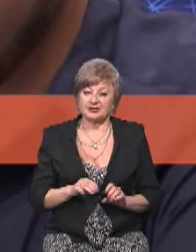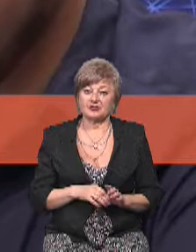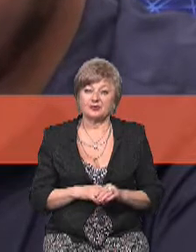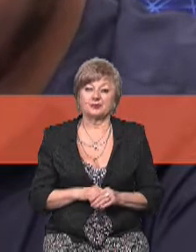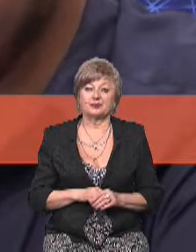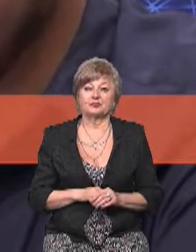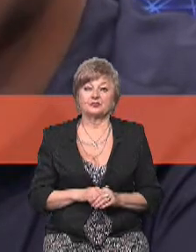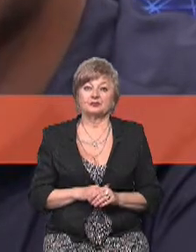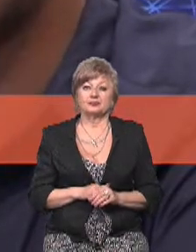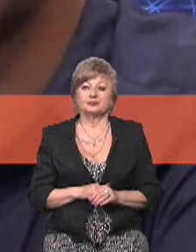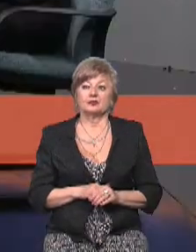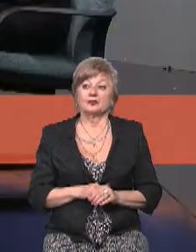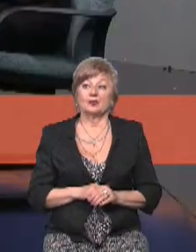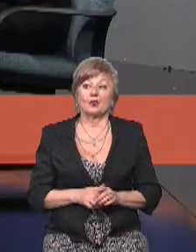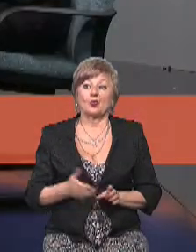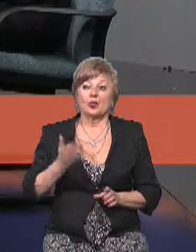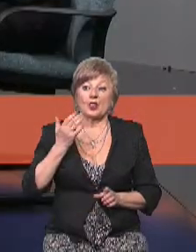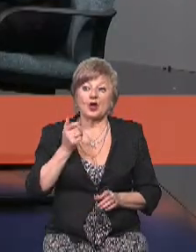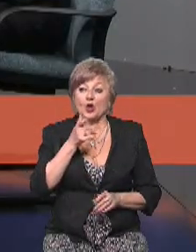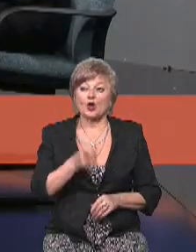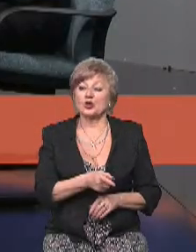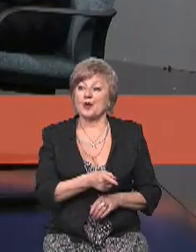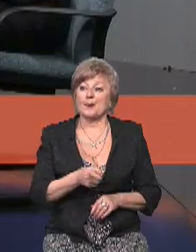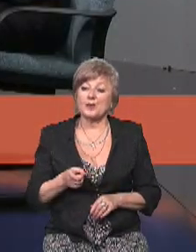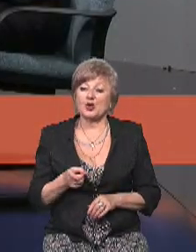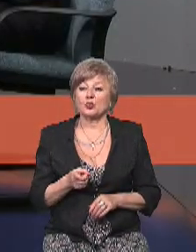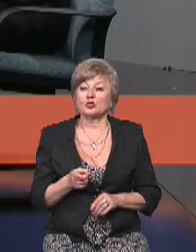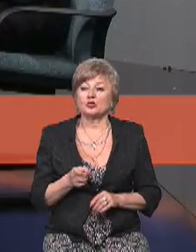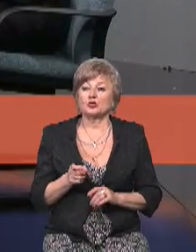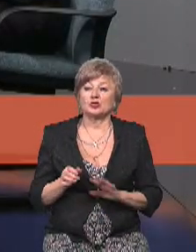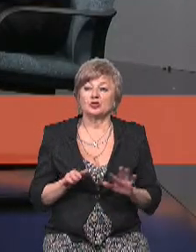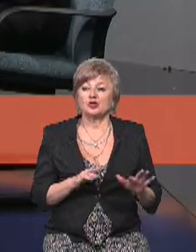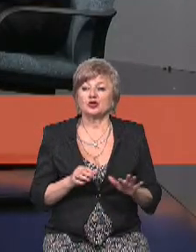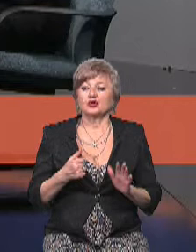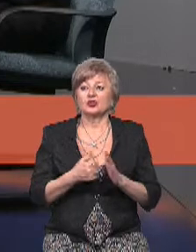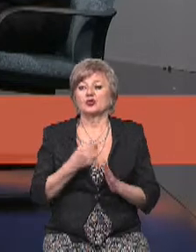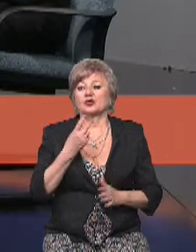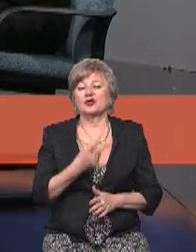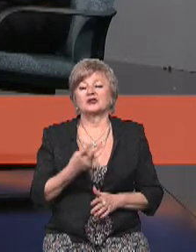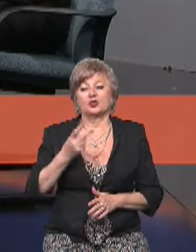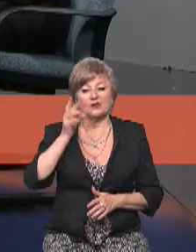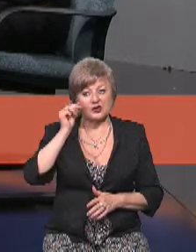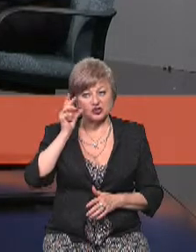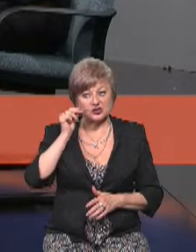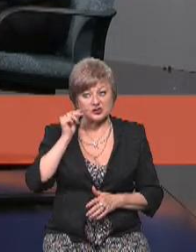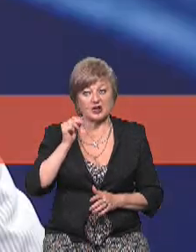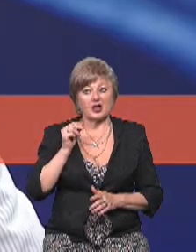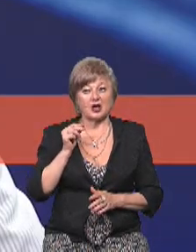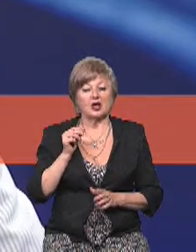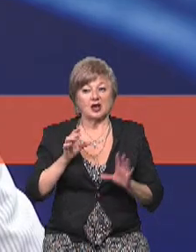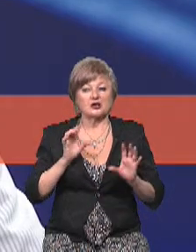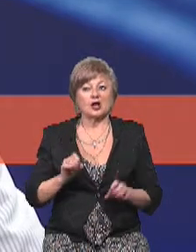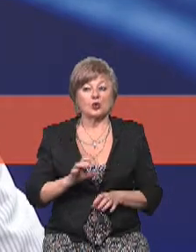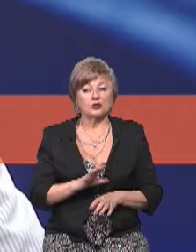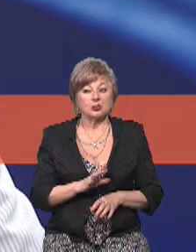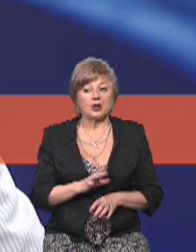даний час. Бачите, коли період ще діяв до 22 серпня, то тоді